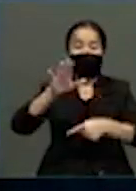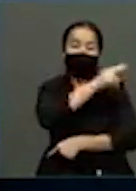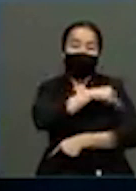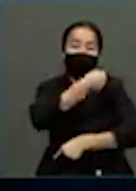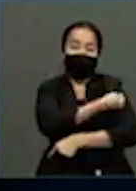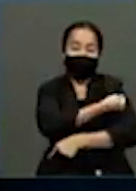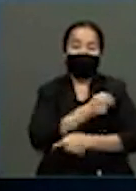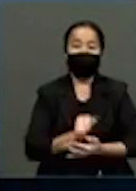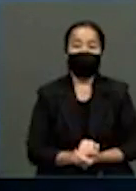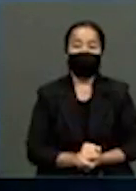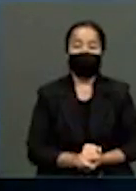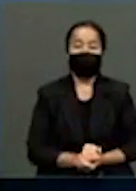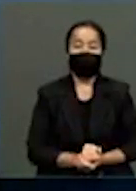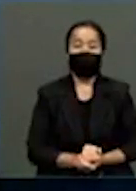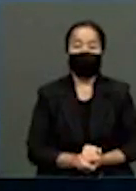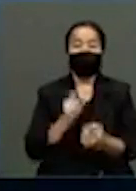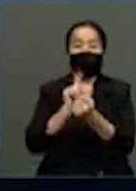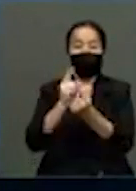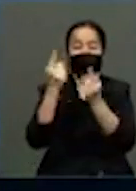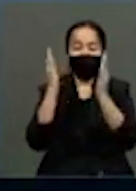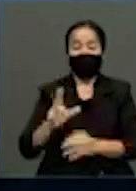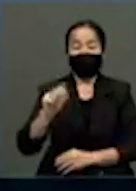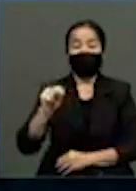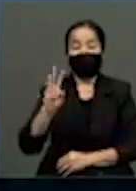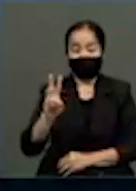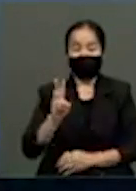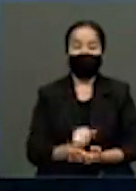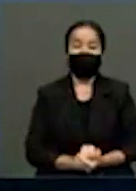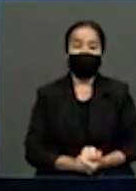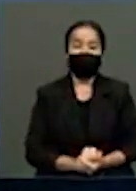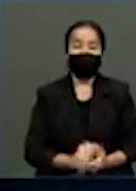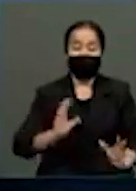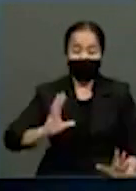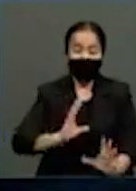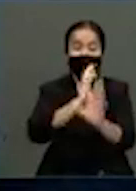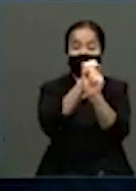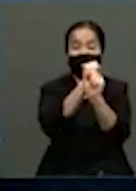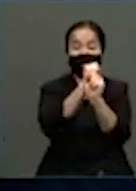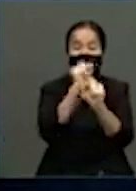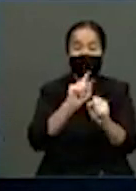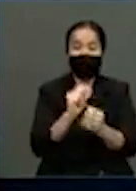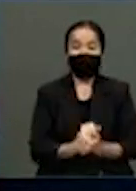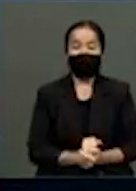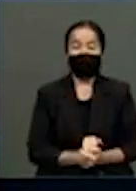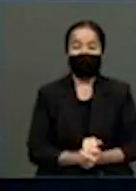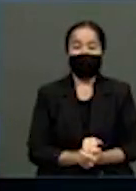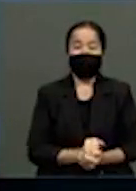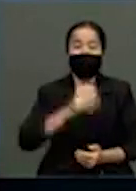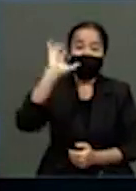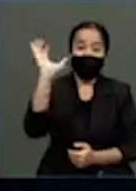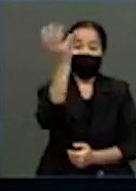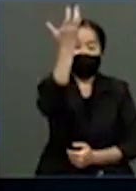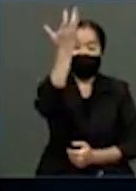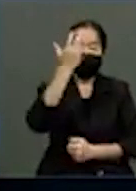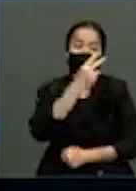การแพทย์อันนี้ก็พบใหม่36นะครับโดยสรุปนะครับภาพรวมของทางทั่วโลกเนี่ยก็สถานการณ์การติด